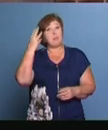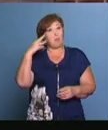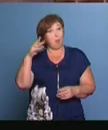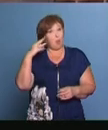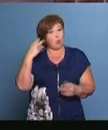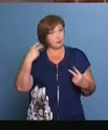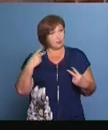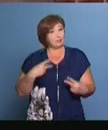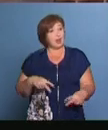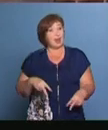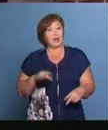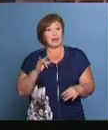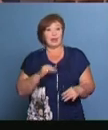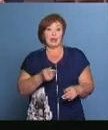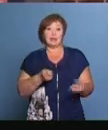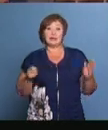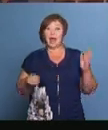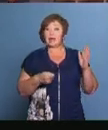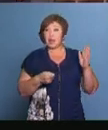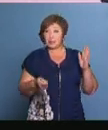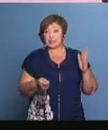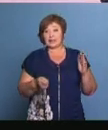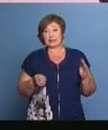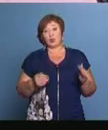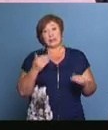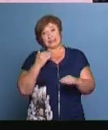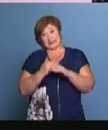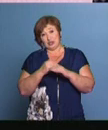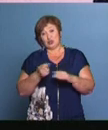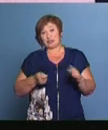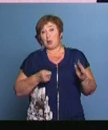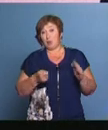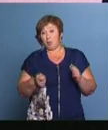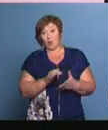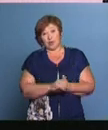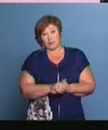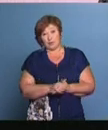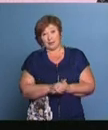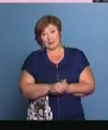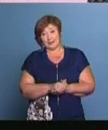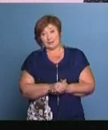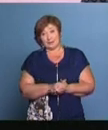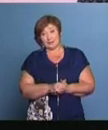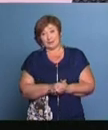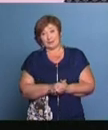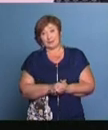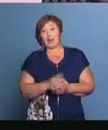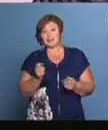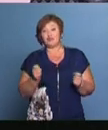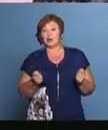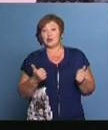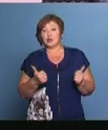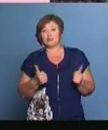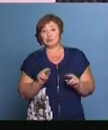рапирах такой сценический бой. Плечо расслаблено у нас, Вот, вот, молодец. Держим мышку,